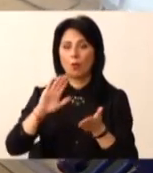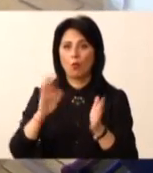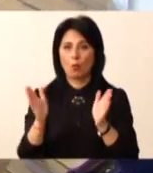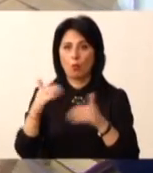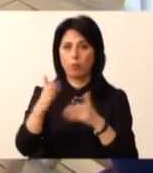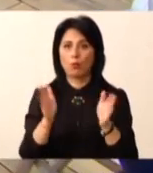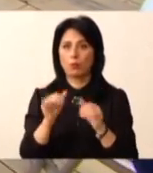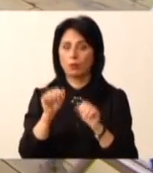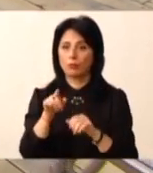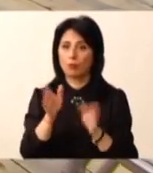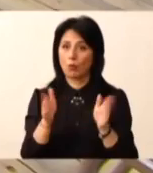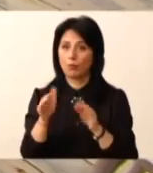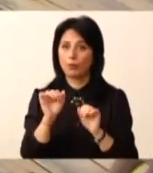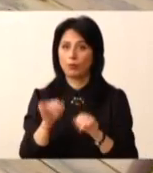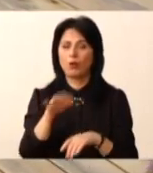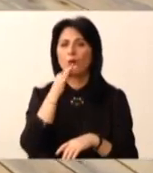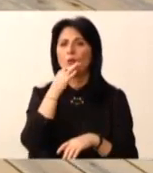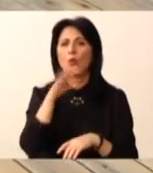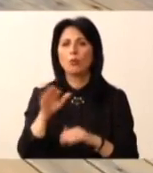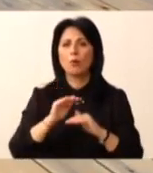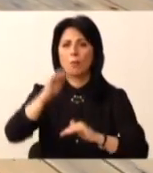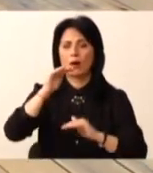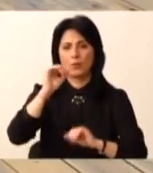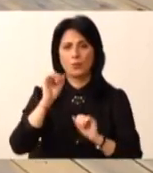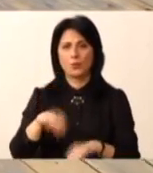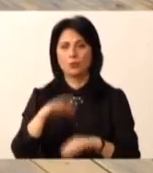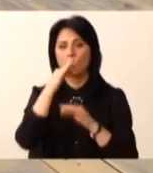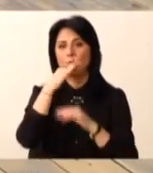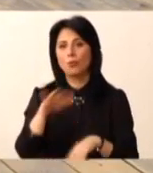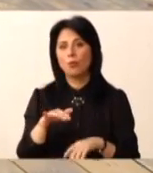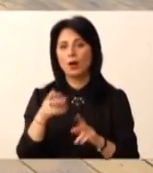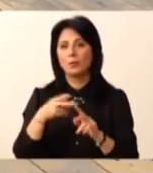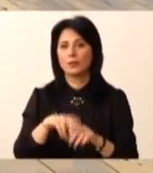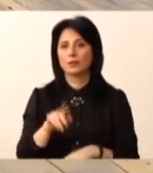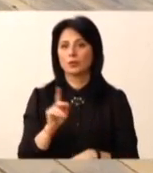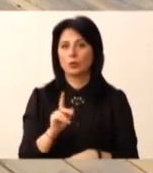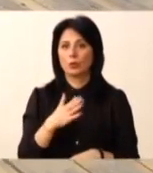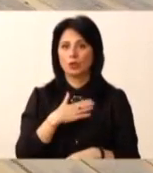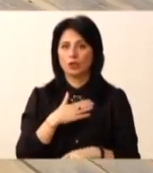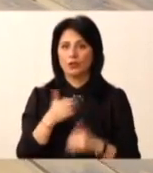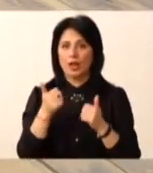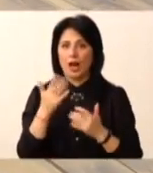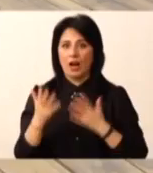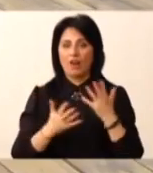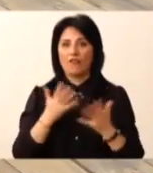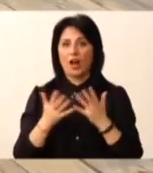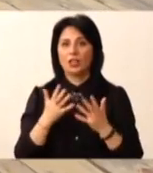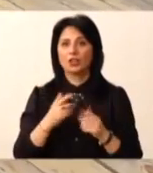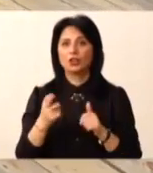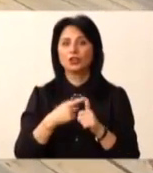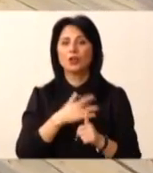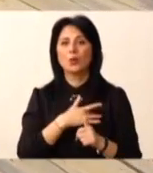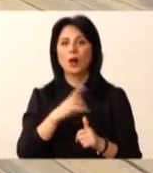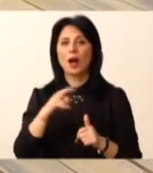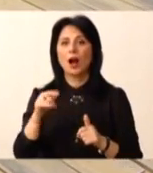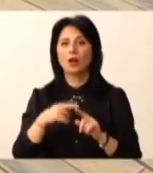შეიძლება გამოიყენოთ? ეს კუბი ისევე როგორც ნებისმიერი შემაღლება შეგვიძლია გამოიყენოთ იმისთვის, რომ ჩვენი კარდიო ვარჯიში ბევრად უფრო რთული გახდეს,